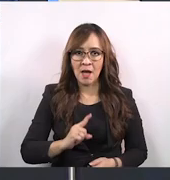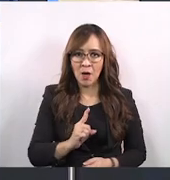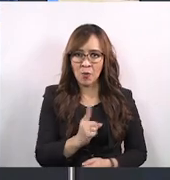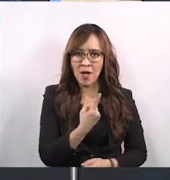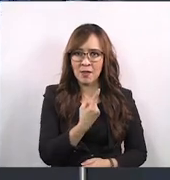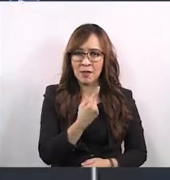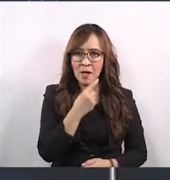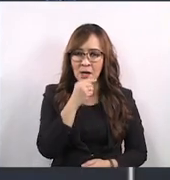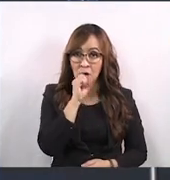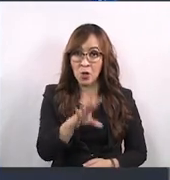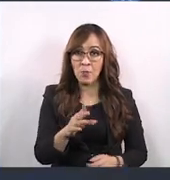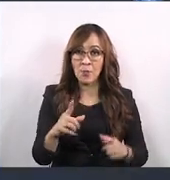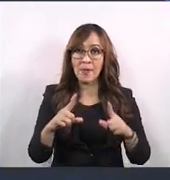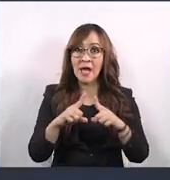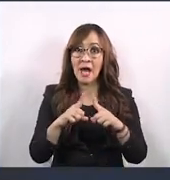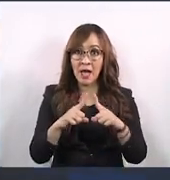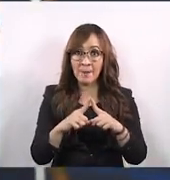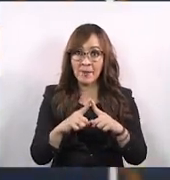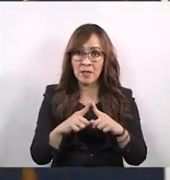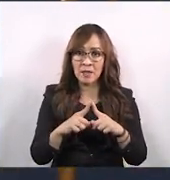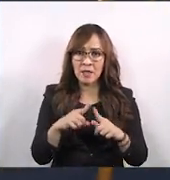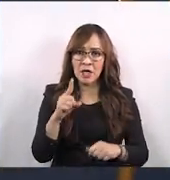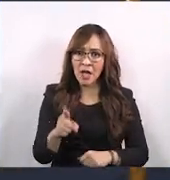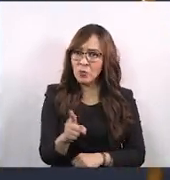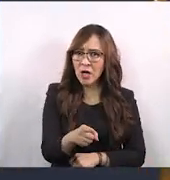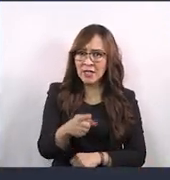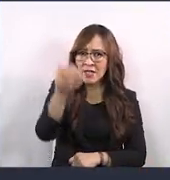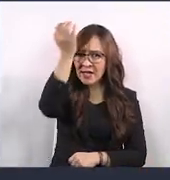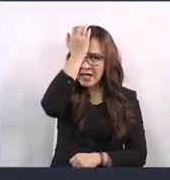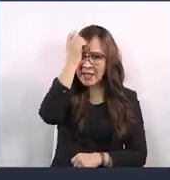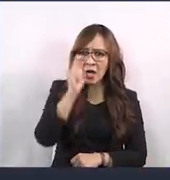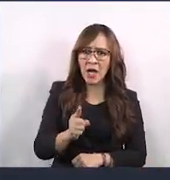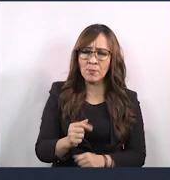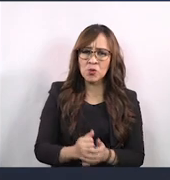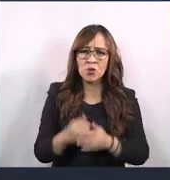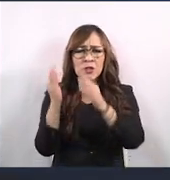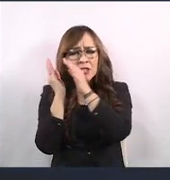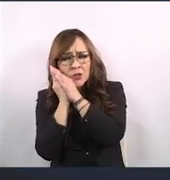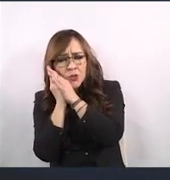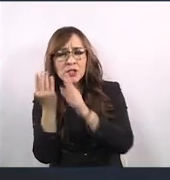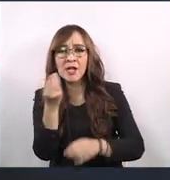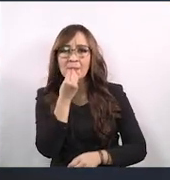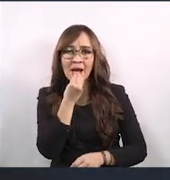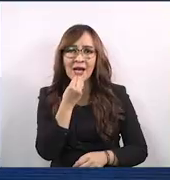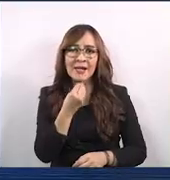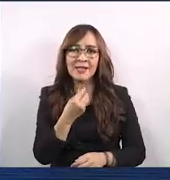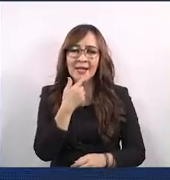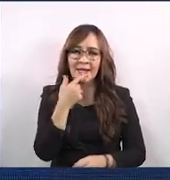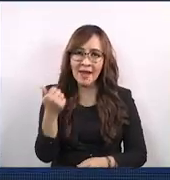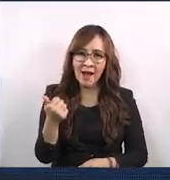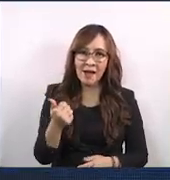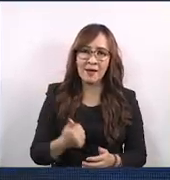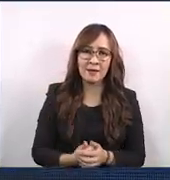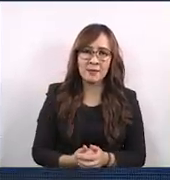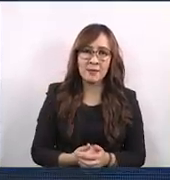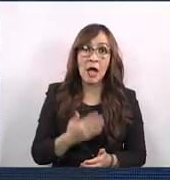Hai ayahnya dia bilang sama Ah kamu tenang kamu kan raja Kamu tidur saja kamu makan saja enak biar aku yang bertemu